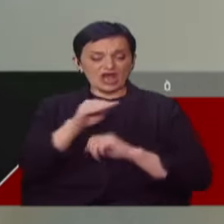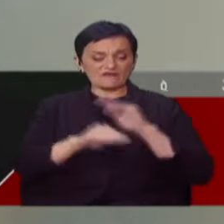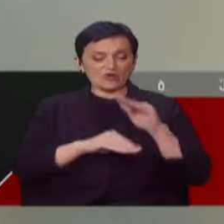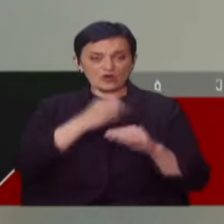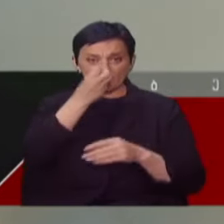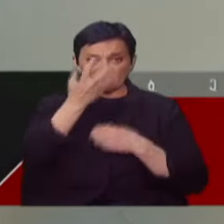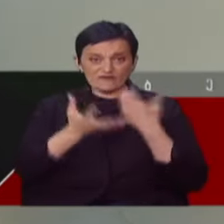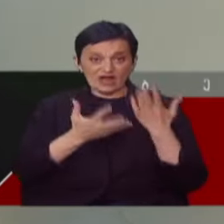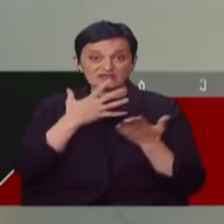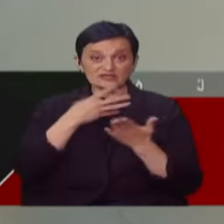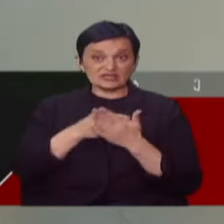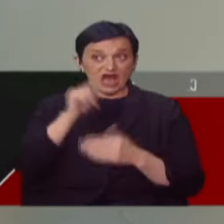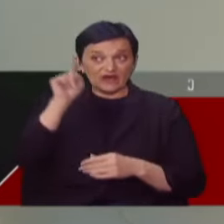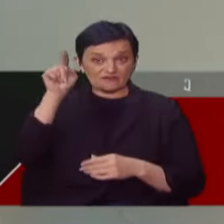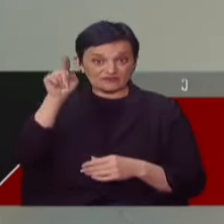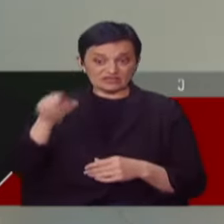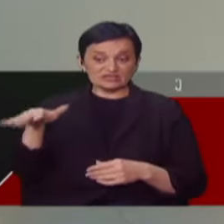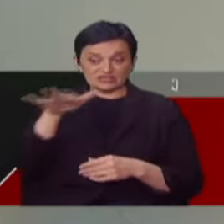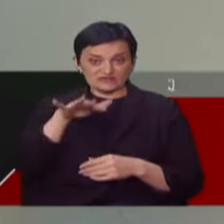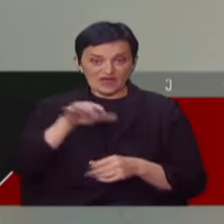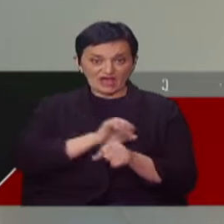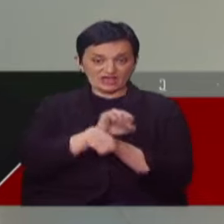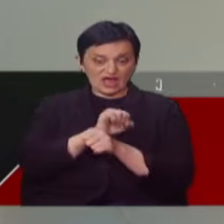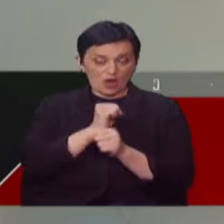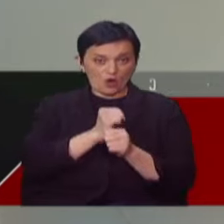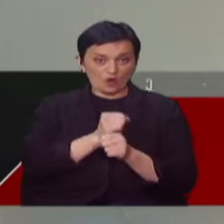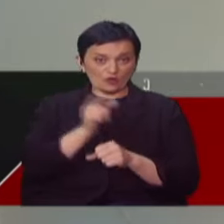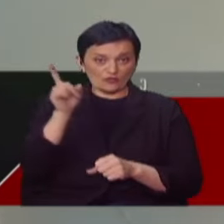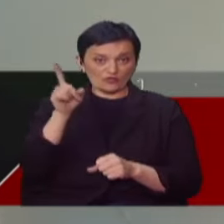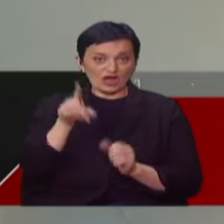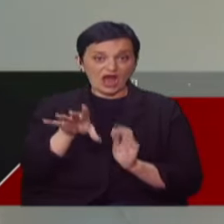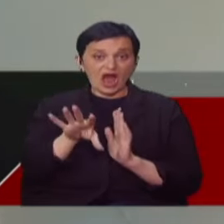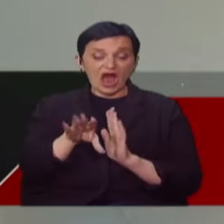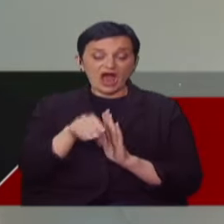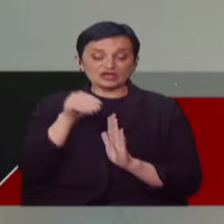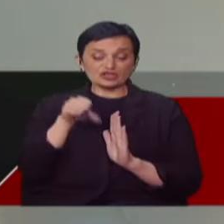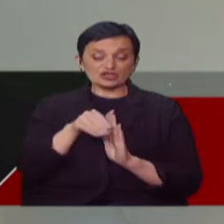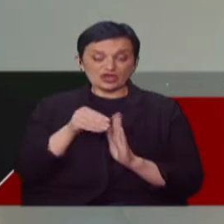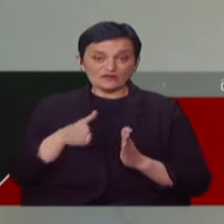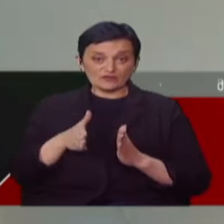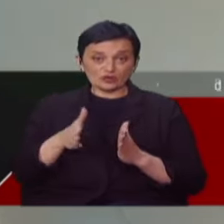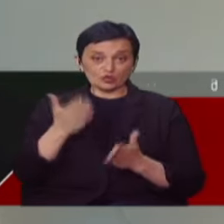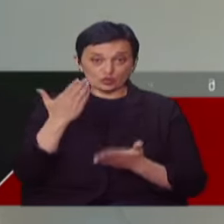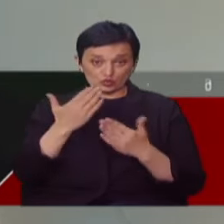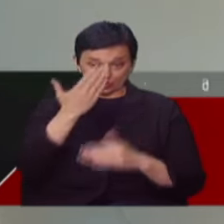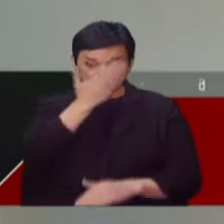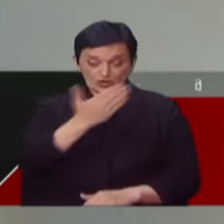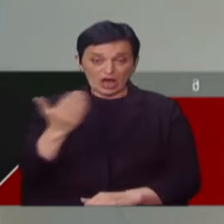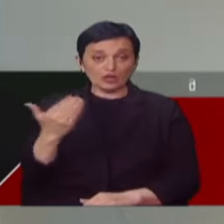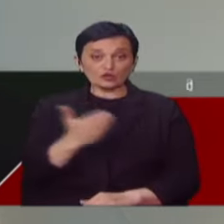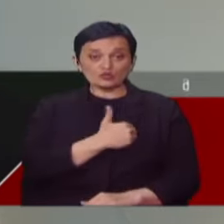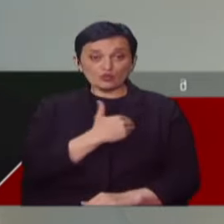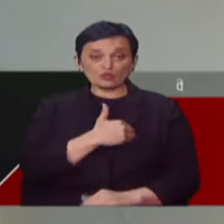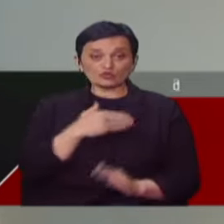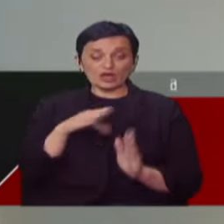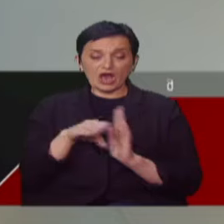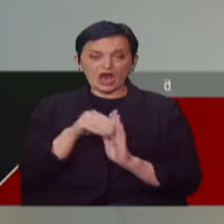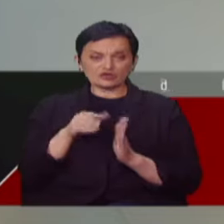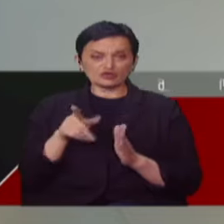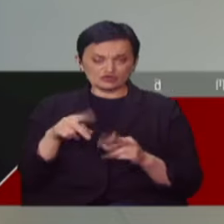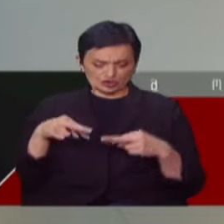გვარდებისო, თავის ქვეყანაში მოუწოდოს რევოლუციისკენ არჩევნების გზით და თუ ხალხი მოინდომებს არჩევნების გზის,